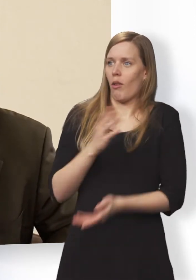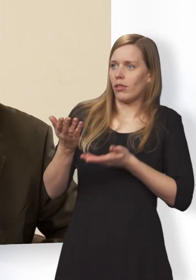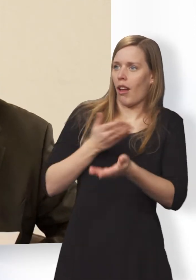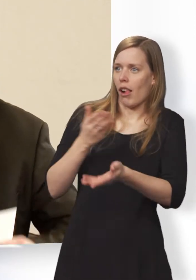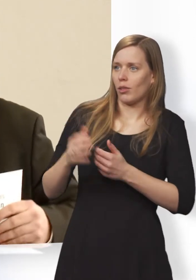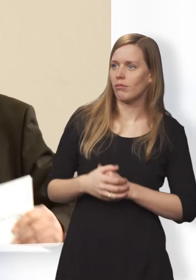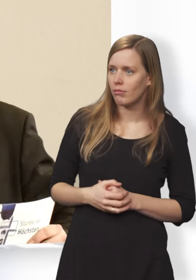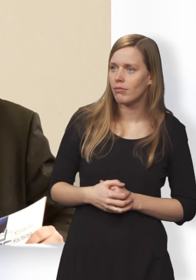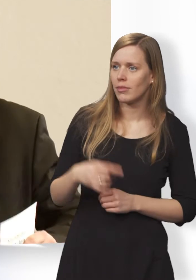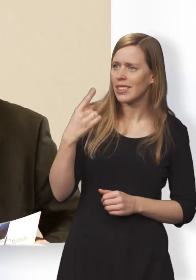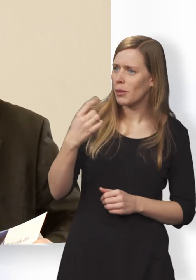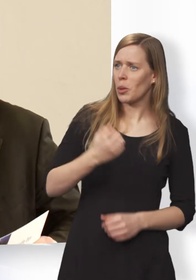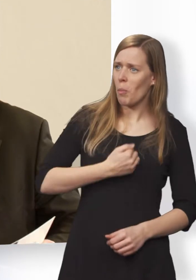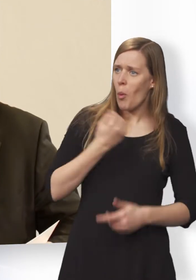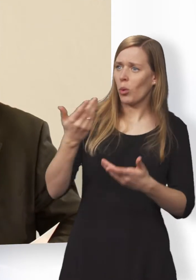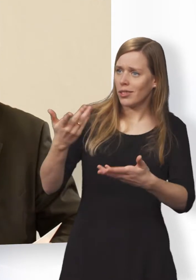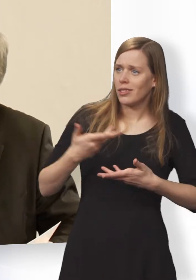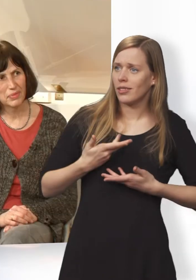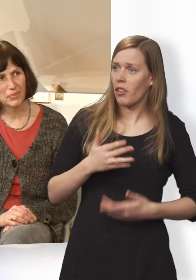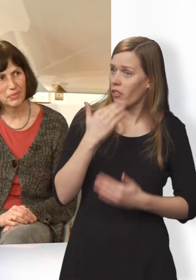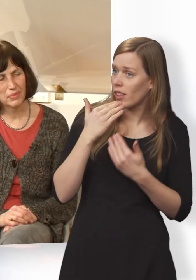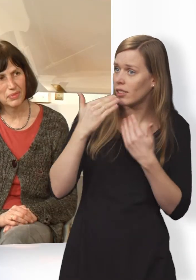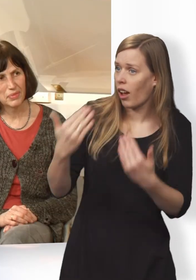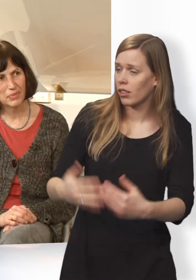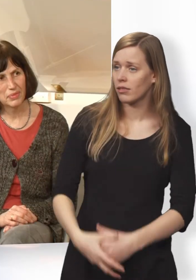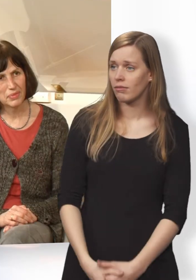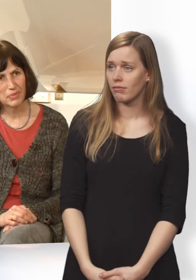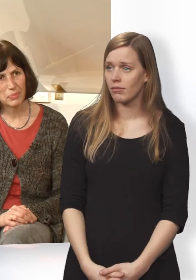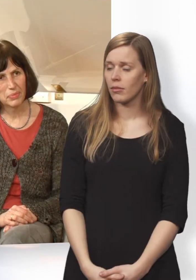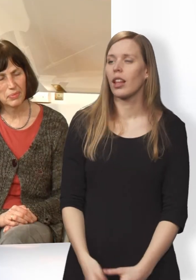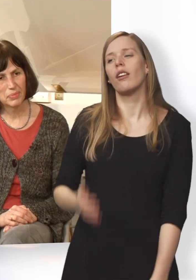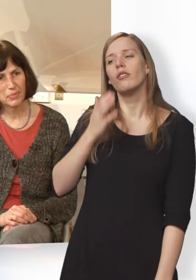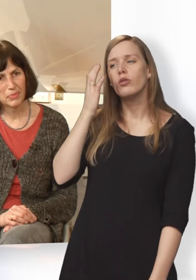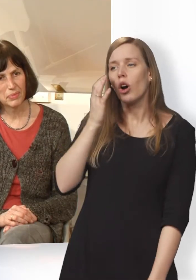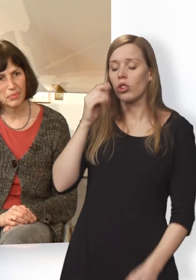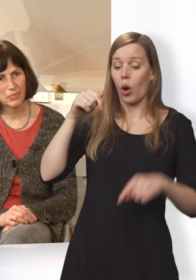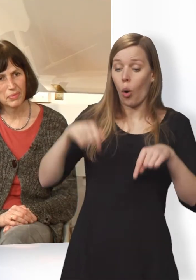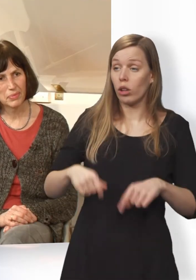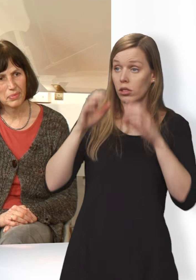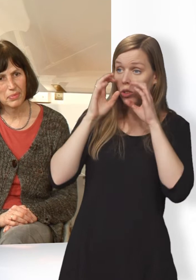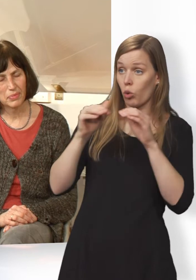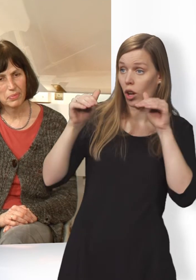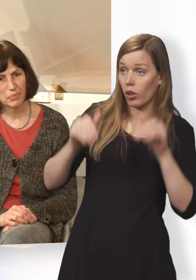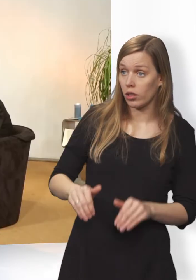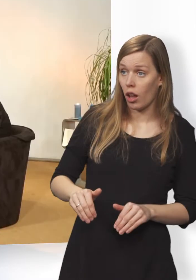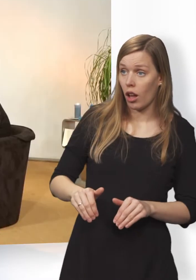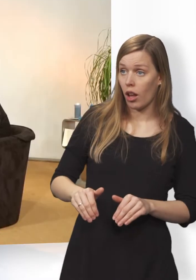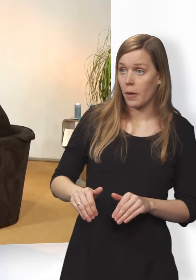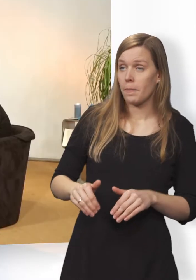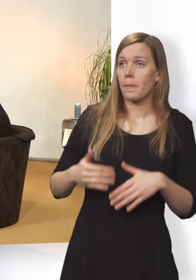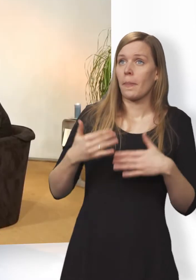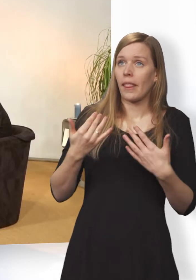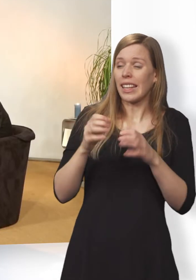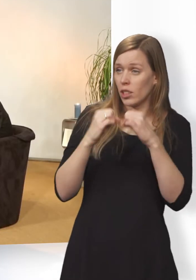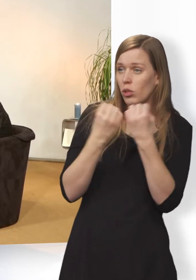sie sind ermutiger vielen herzlichen dank was würden sie denn heute weitergeben an menschen die auch in so